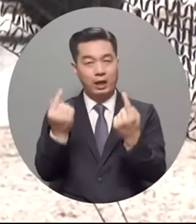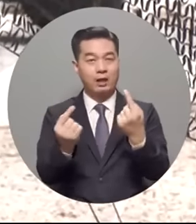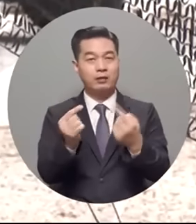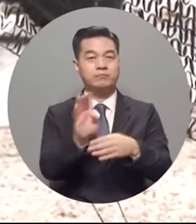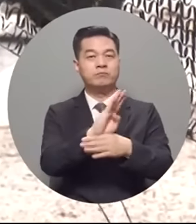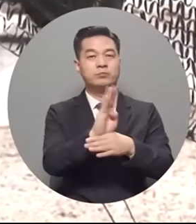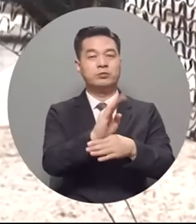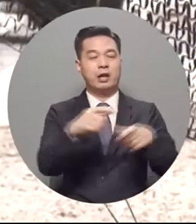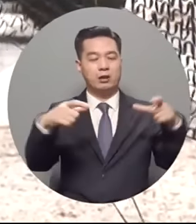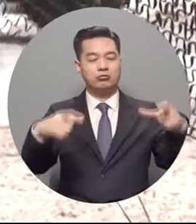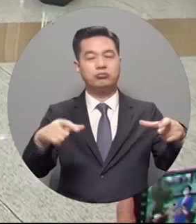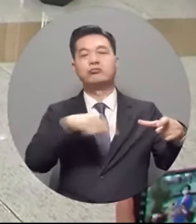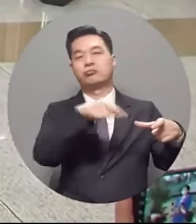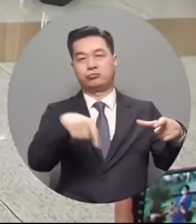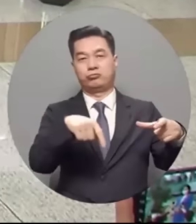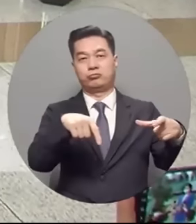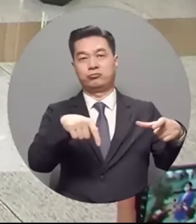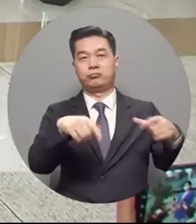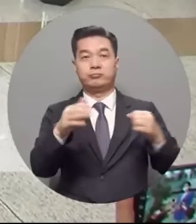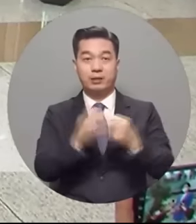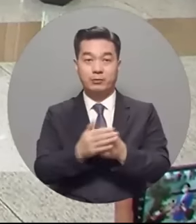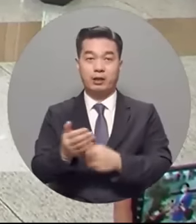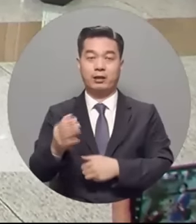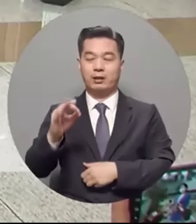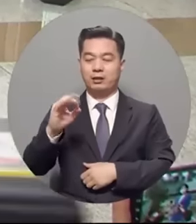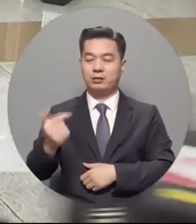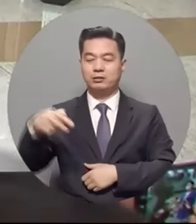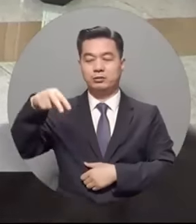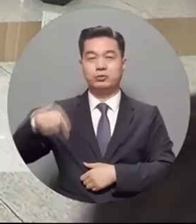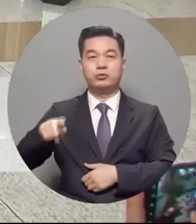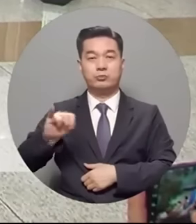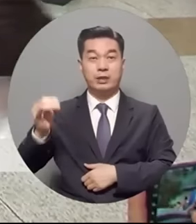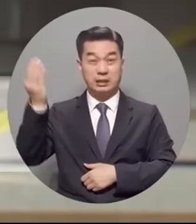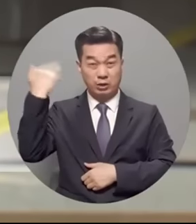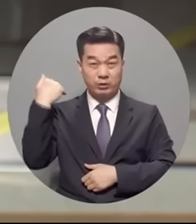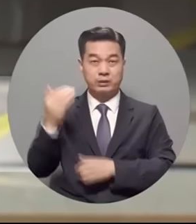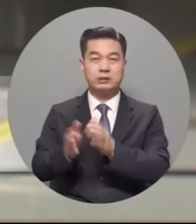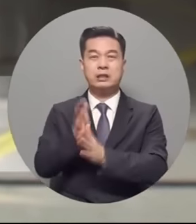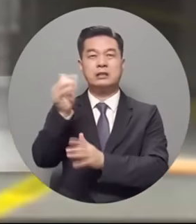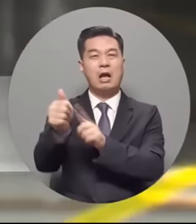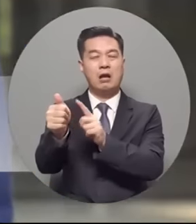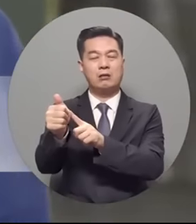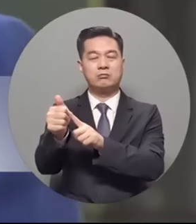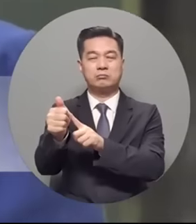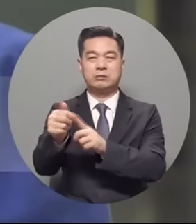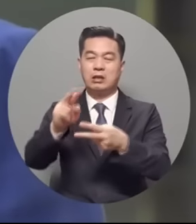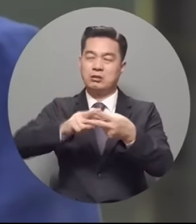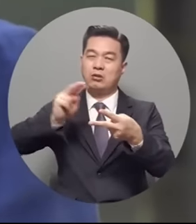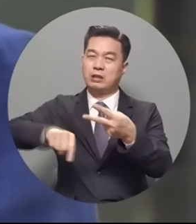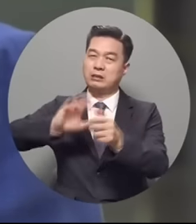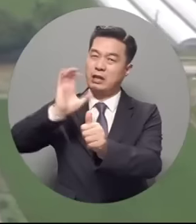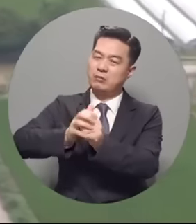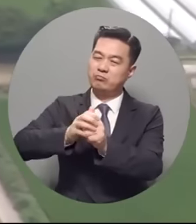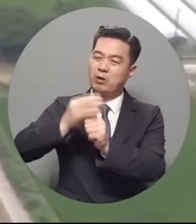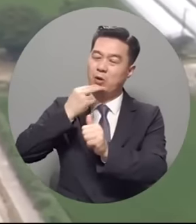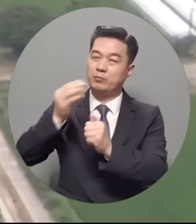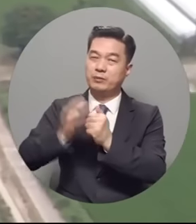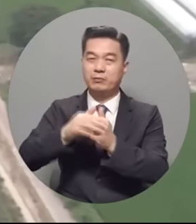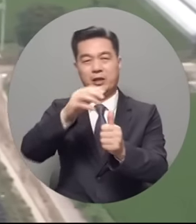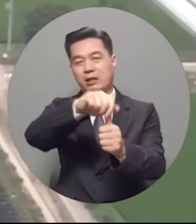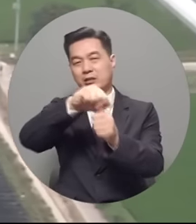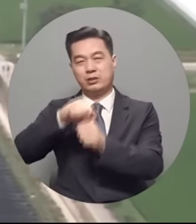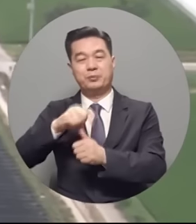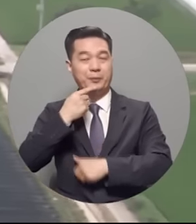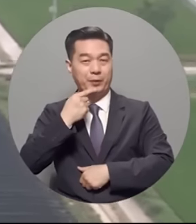겁니다. 은수미 전 시장에 대해선 형사 책임을 물을 수 없다며 입건하지 않았습니다. 이런